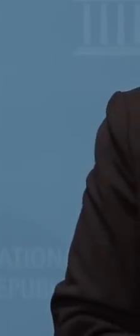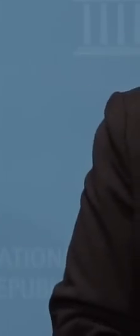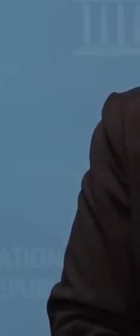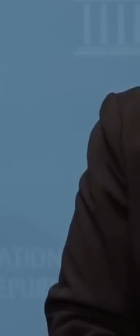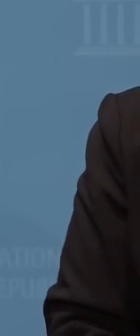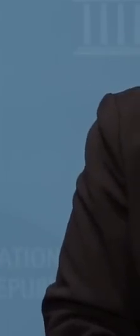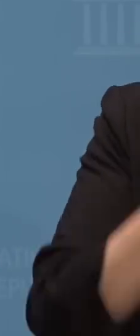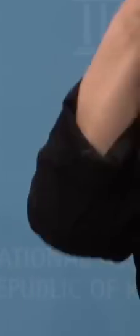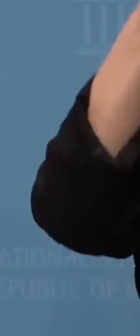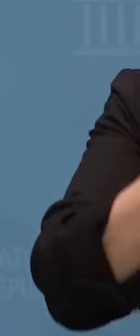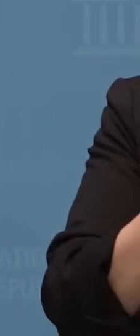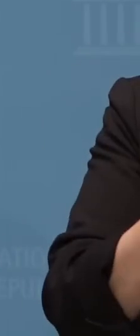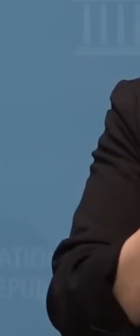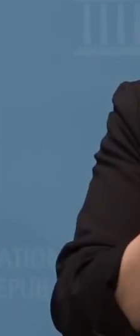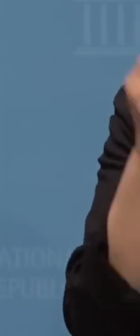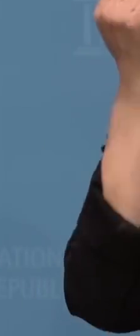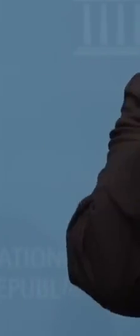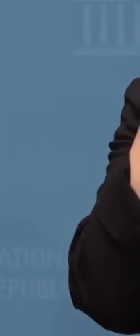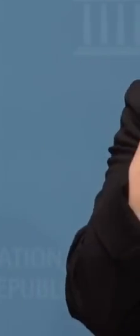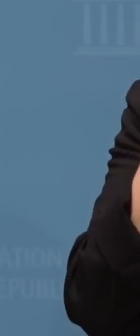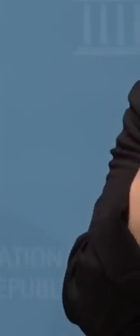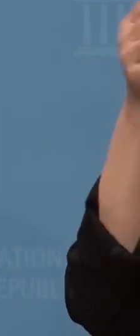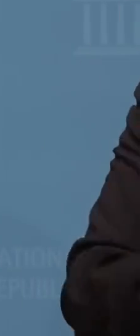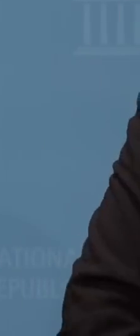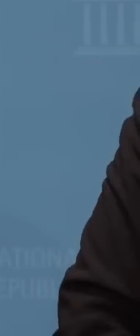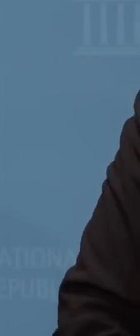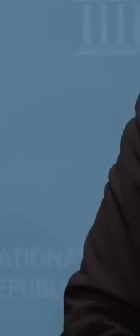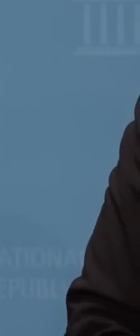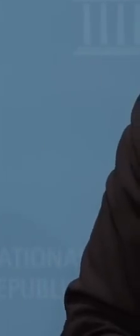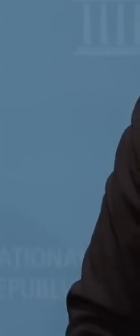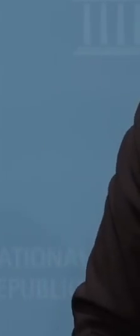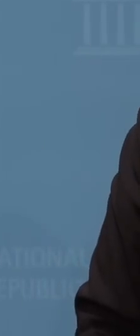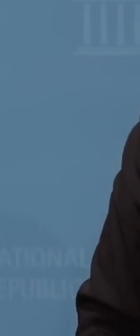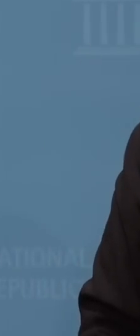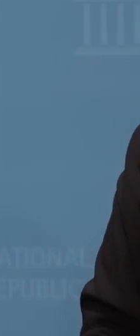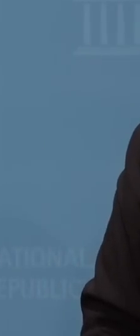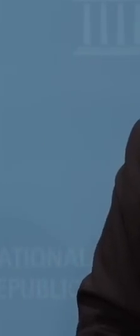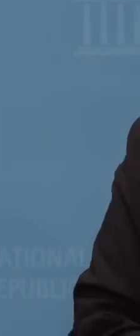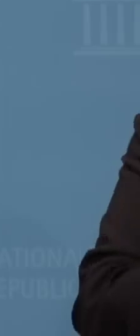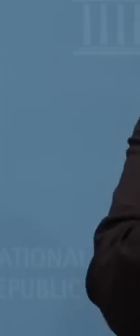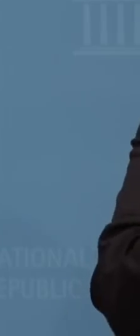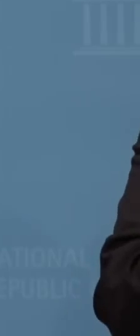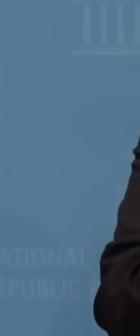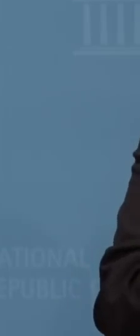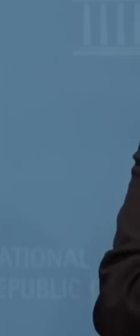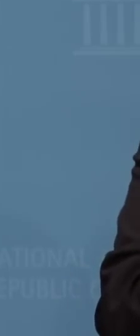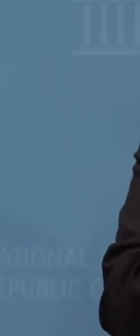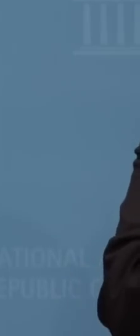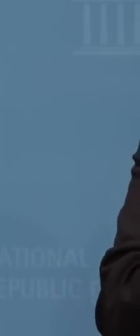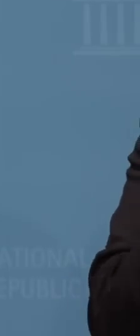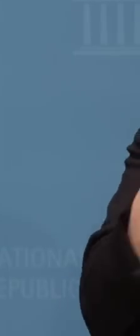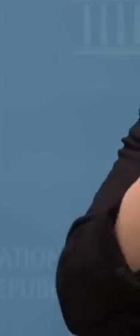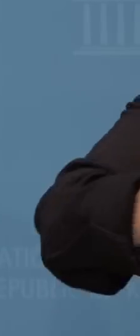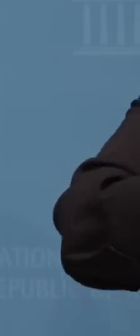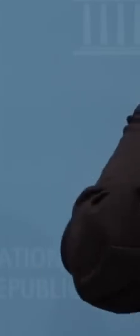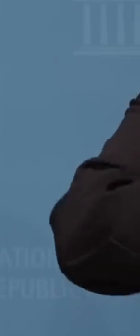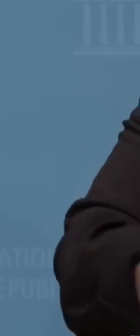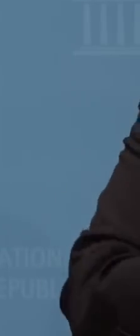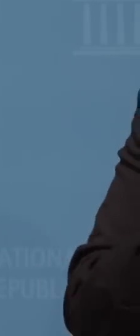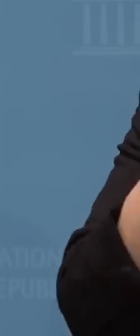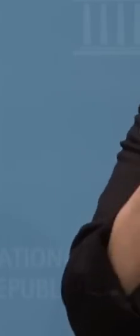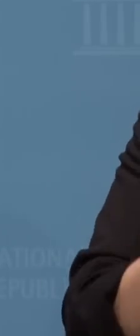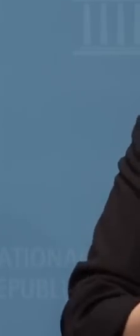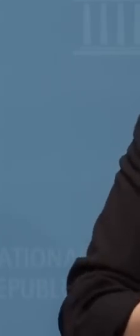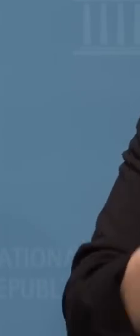결과에서도 처참한 실적을 가져왔습니다. 미국이 자사주 매입에 대한 기업 과세, 유럽이